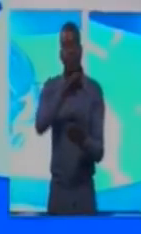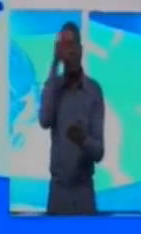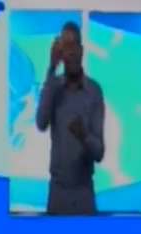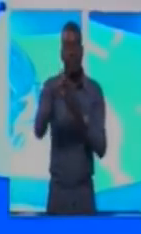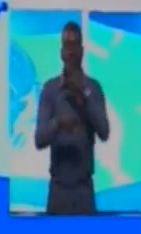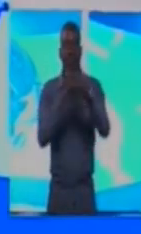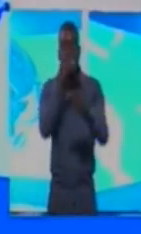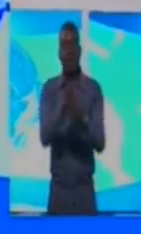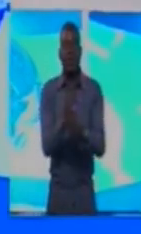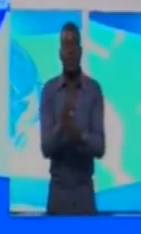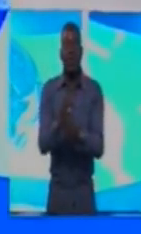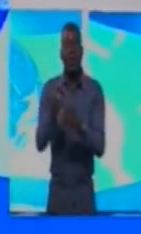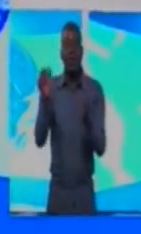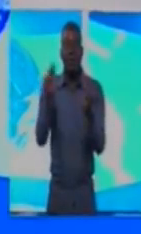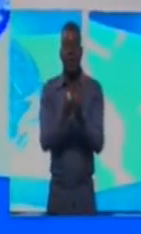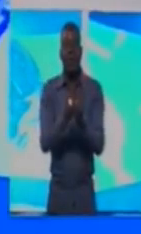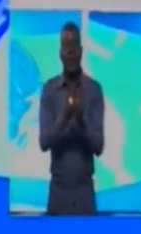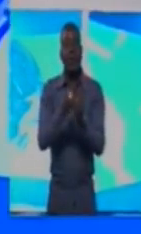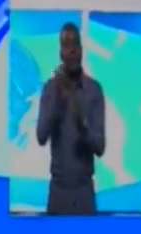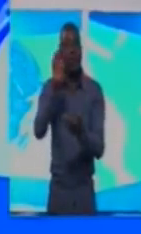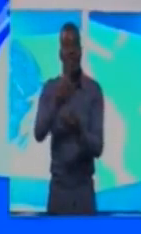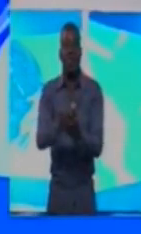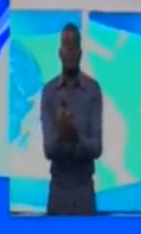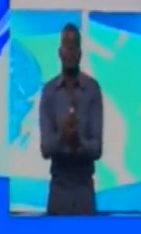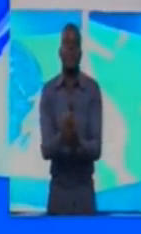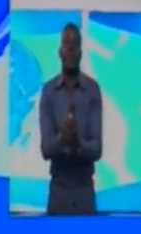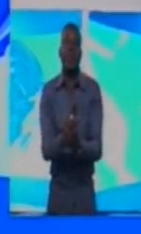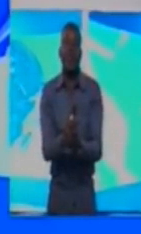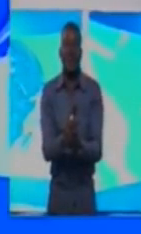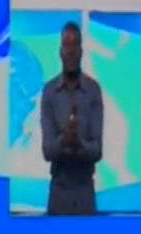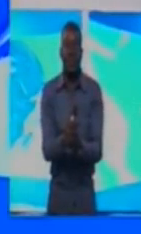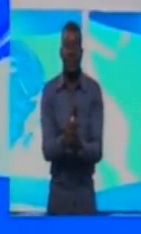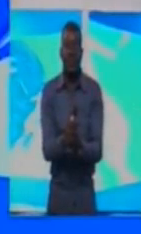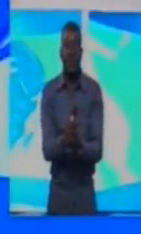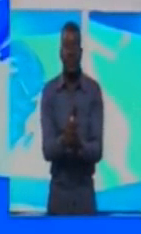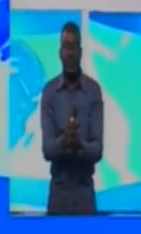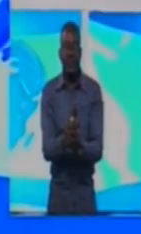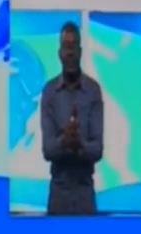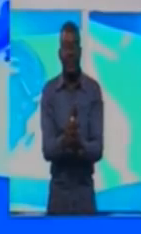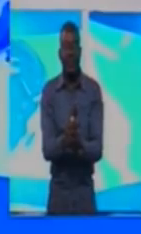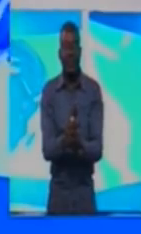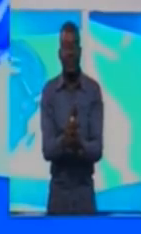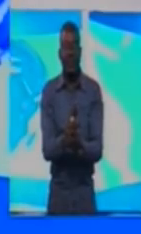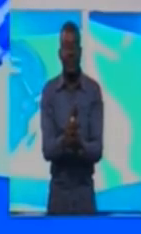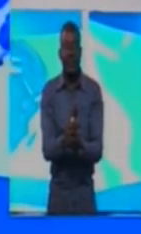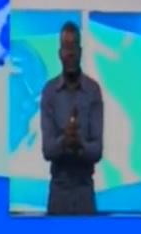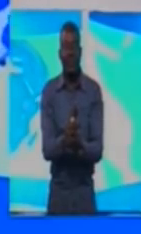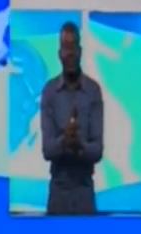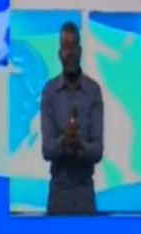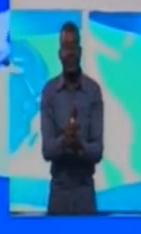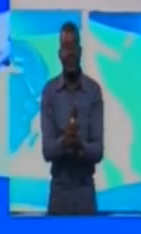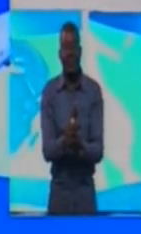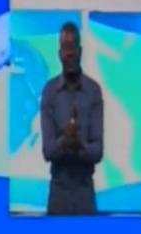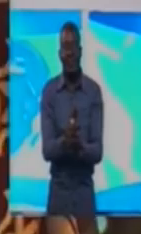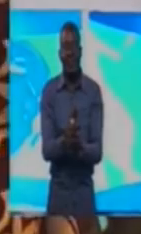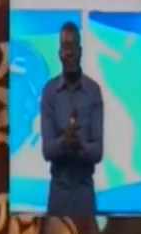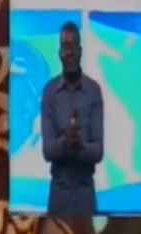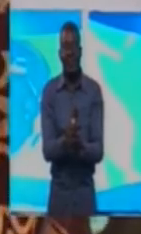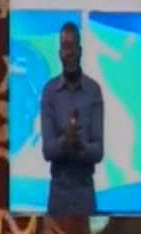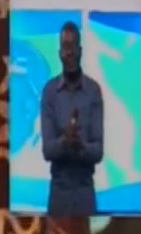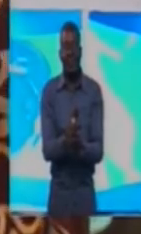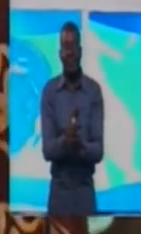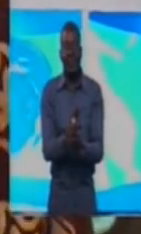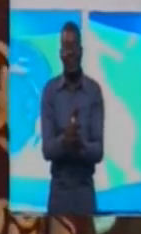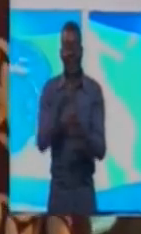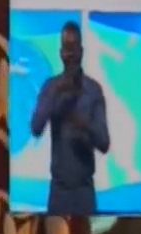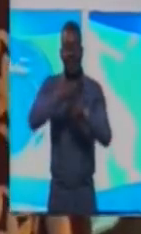d'intervention du projet. Le point avec Souleymane Sawadogo et Issaka Souleymane Diallo, avec la complicité de Jacques Lamissa Tarbaga.